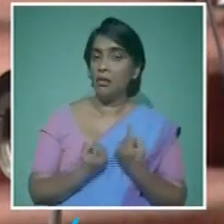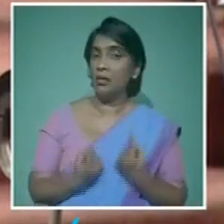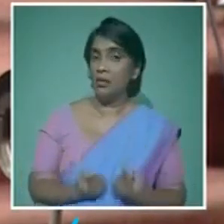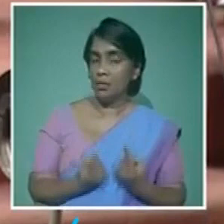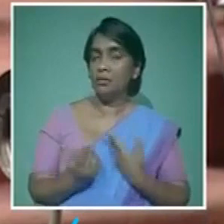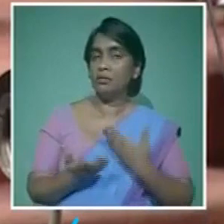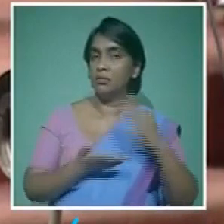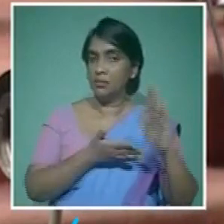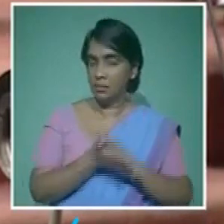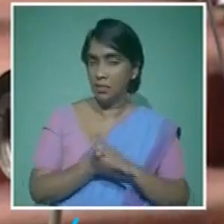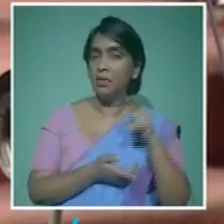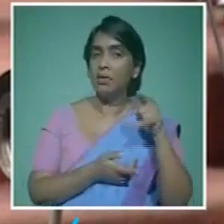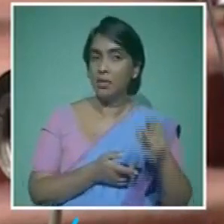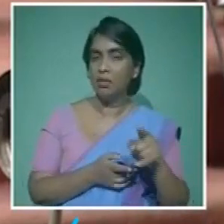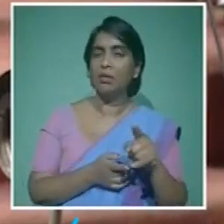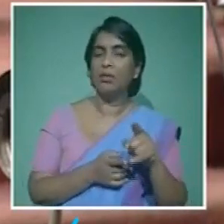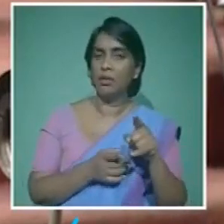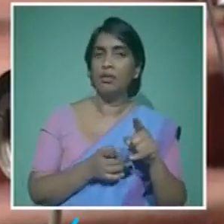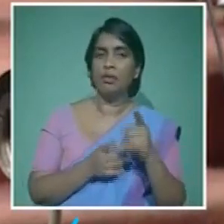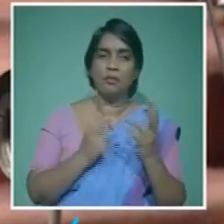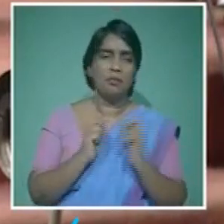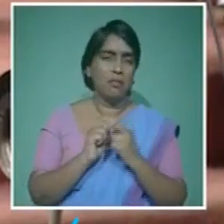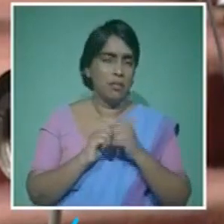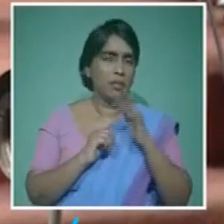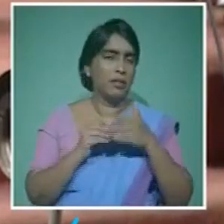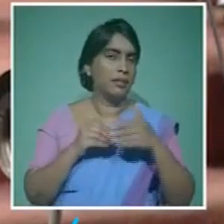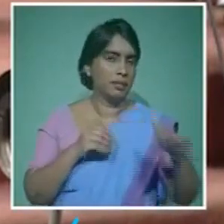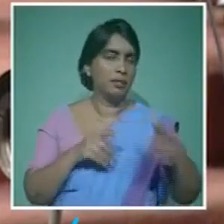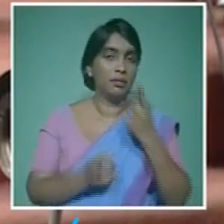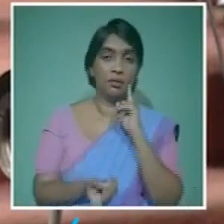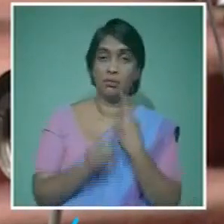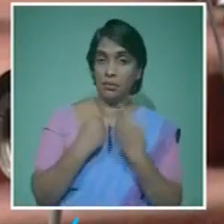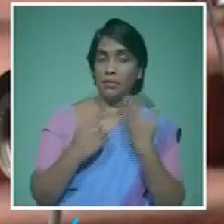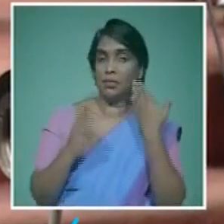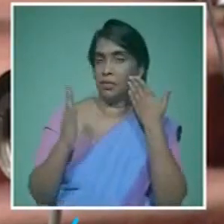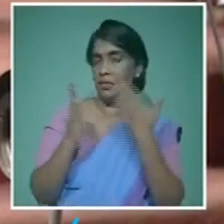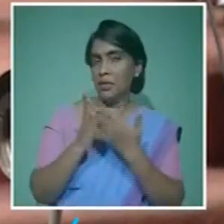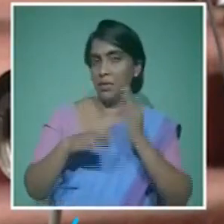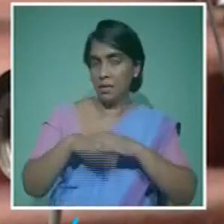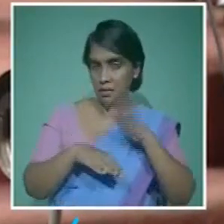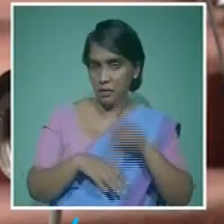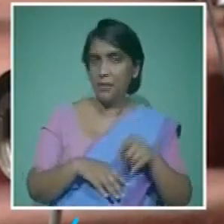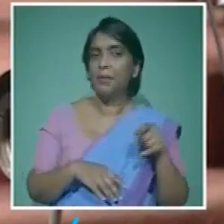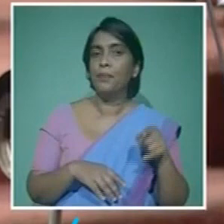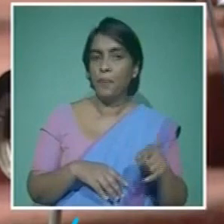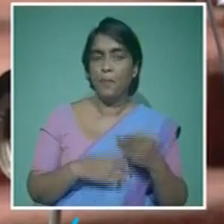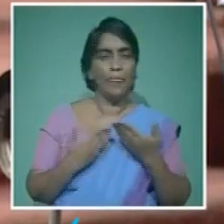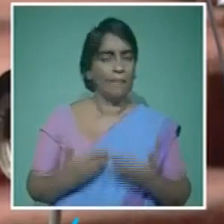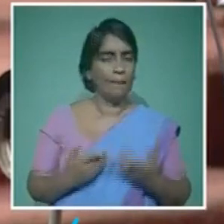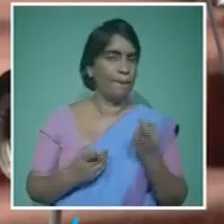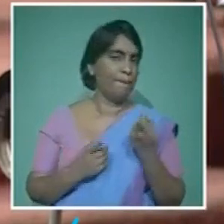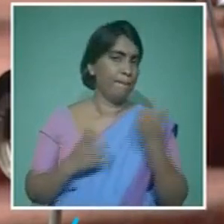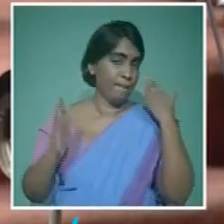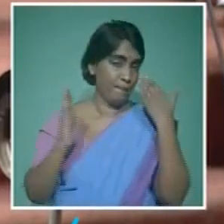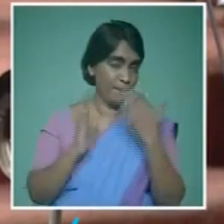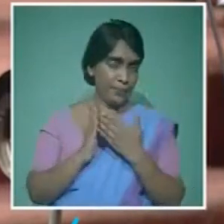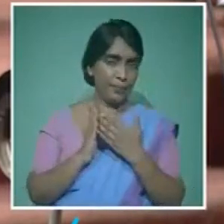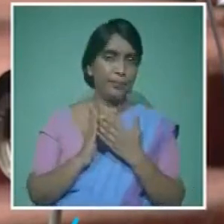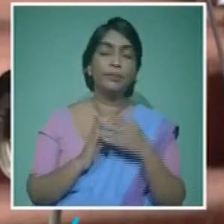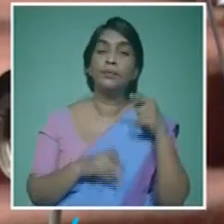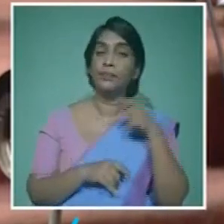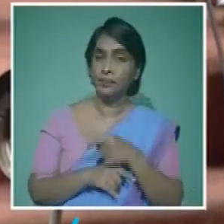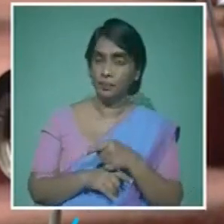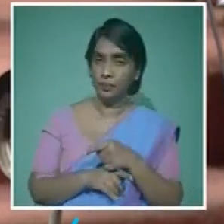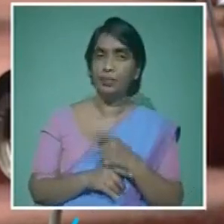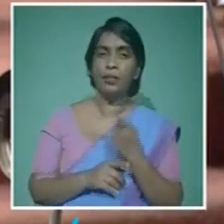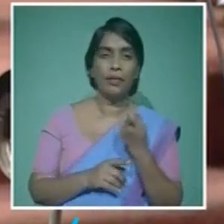பாதிப்பான நிலையிலே வாழ்ந்து கொண்டிருக்கின்றார்கள் என்று, இந்த பொருளாதார பின்னடைவால் பாதிக்கப்பட்டிருக்கிறார்கள் என்று. இந்த முடிவற்ற பொருளாதார